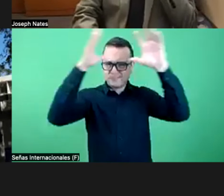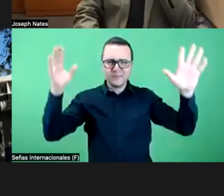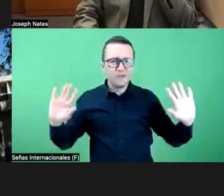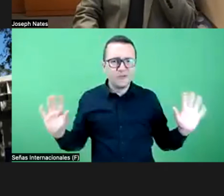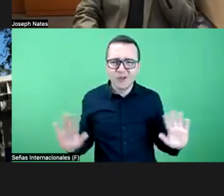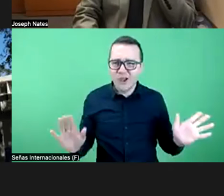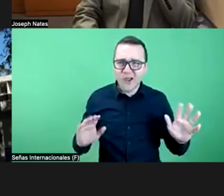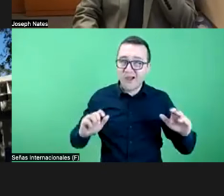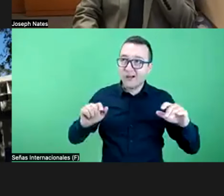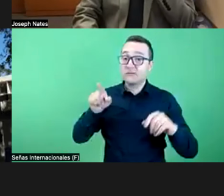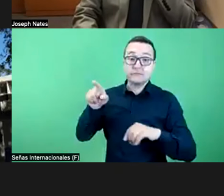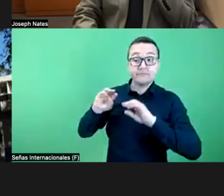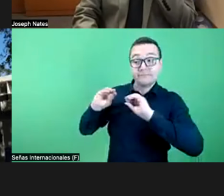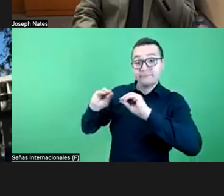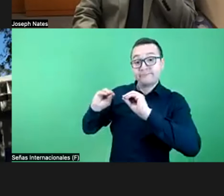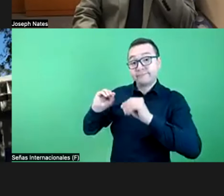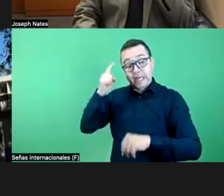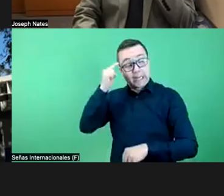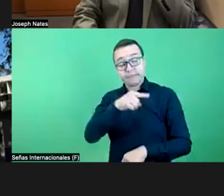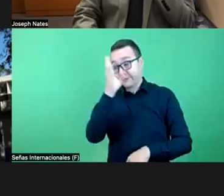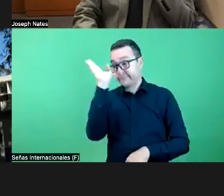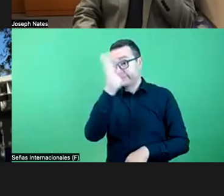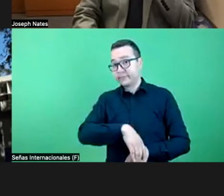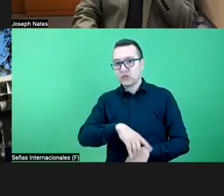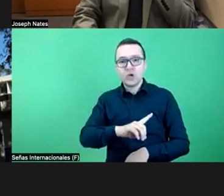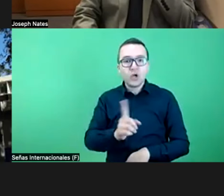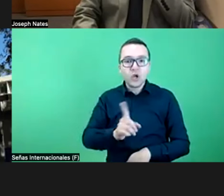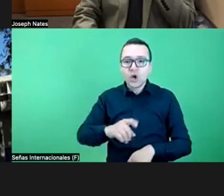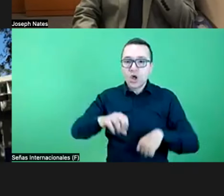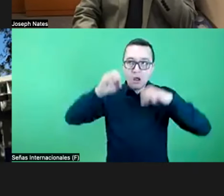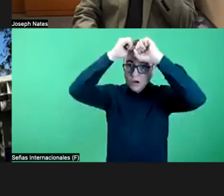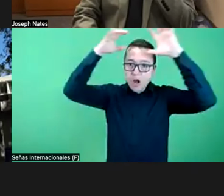être éradiqué dès la formation du professionnel.